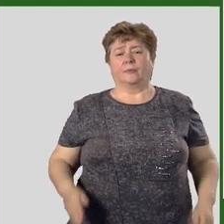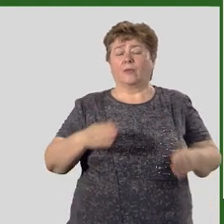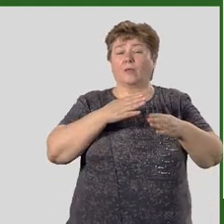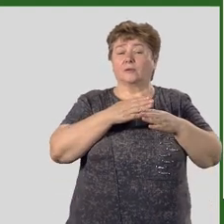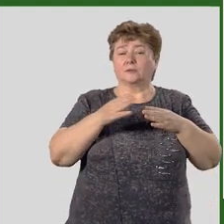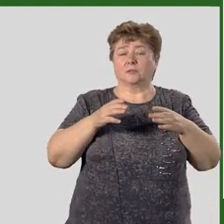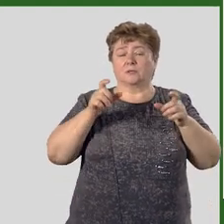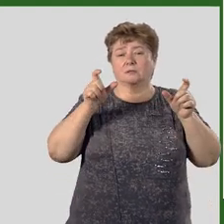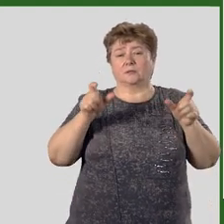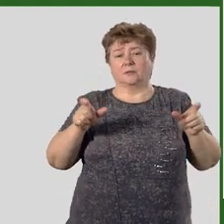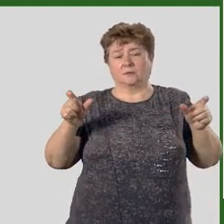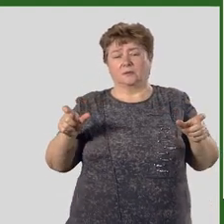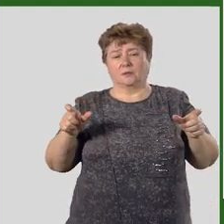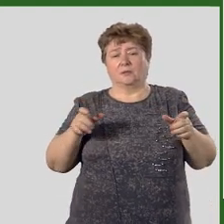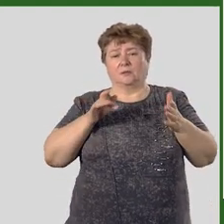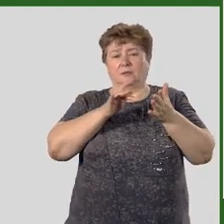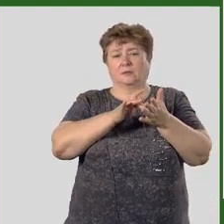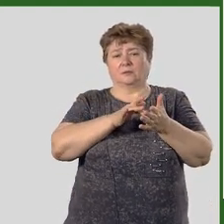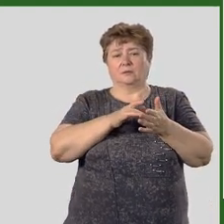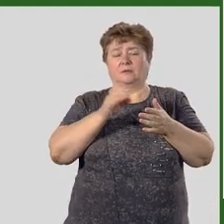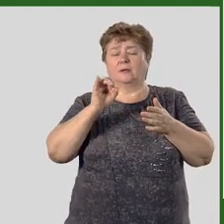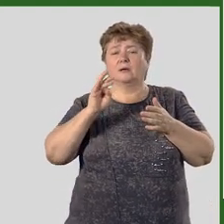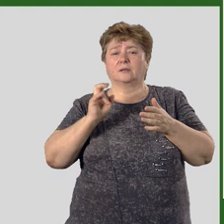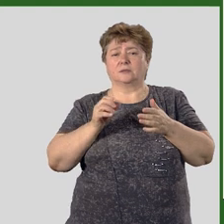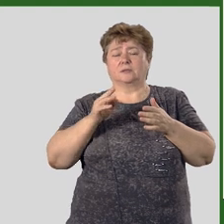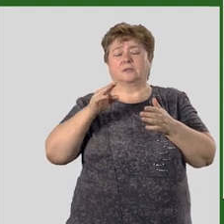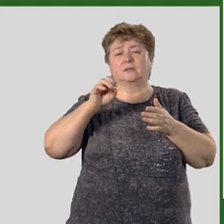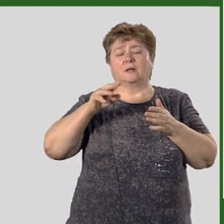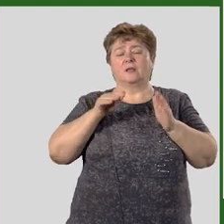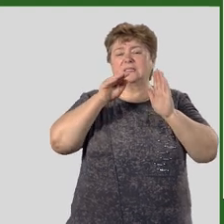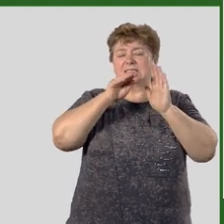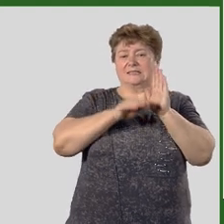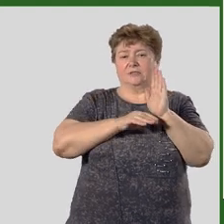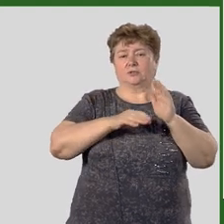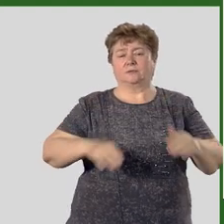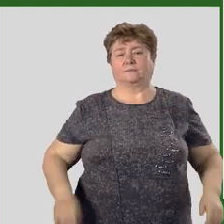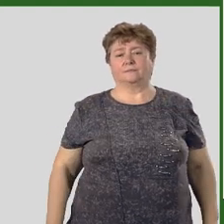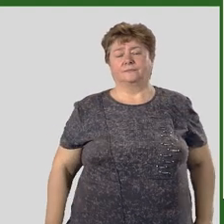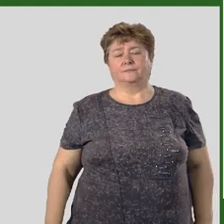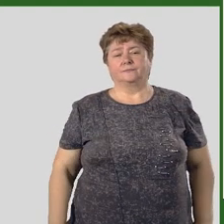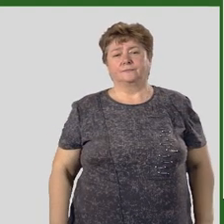Доля городского населения очень низка в Нарынской и Талаской областях.